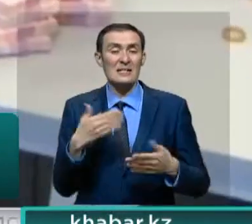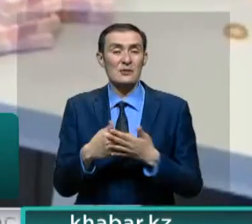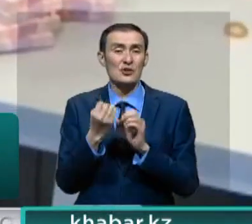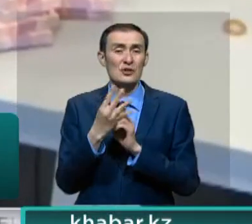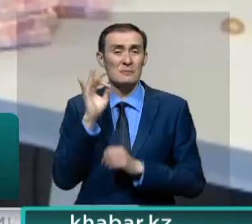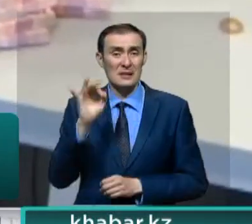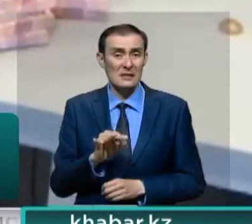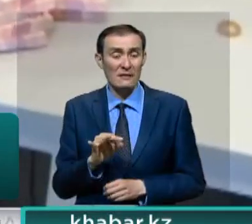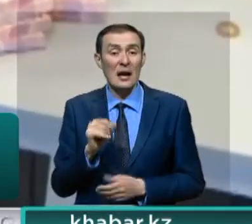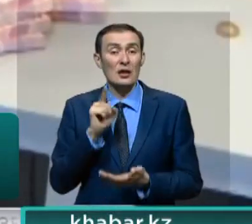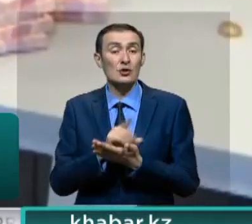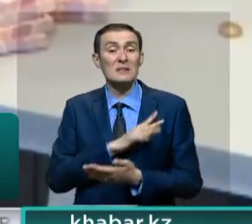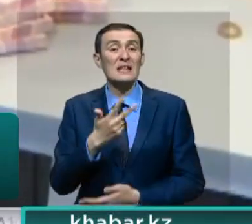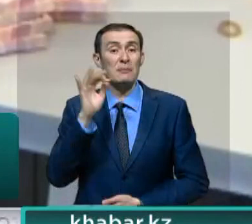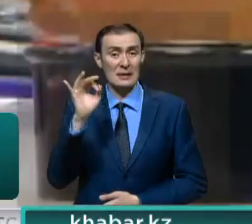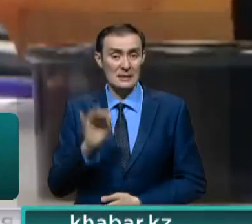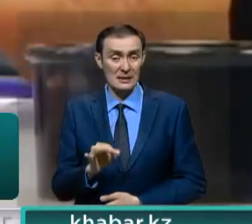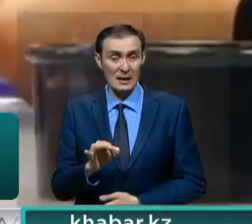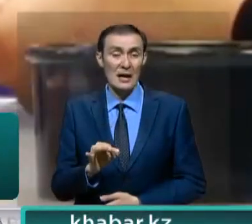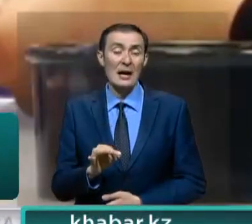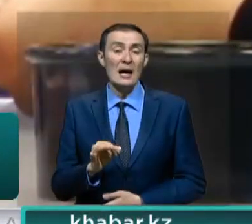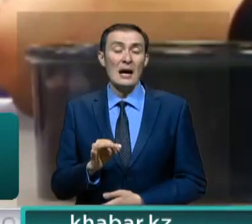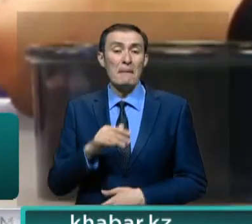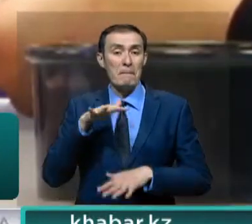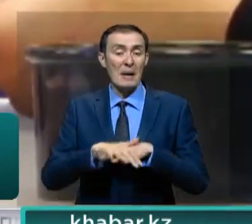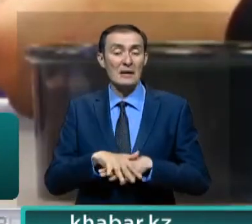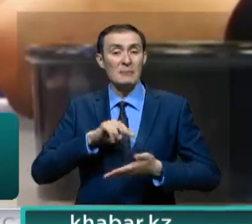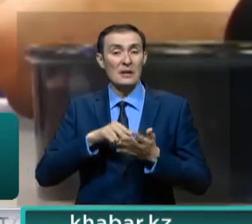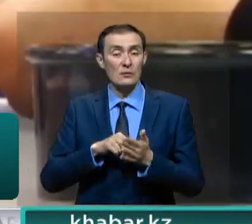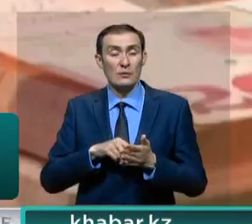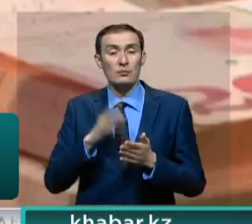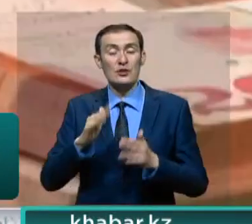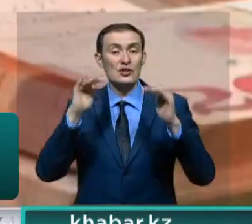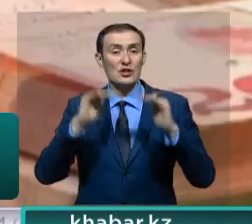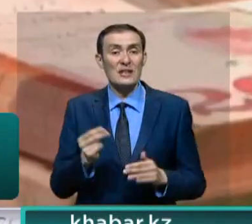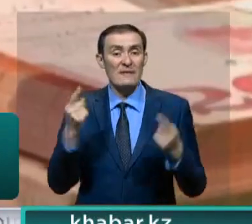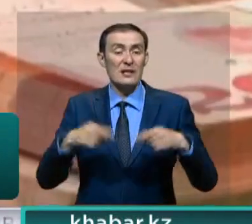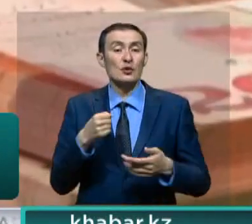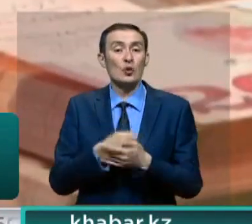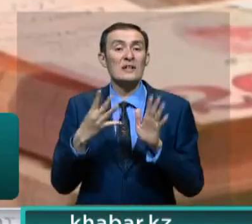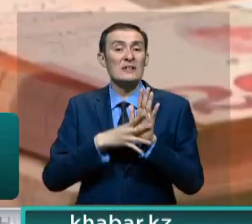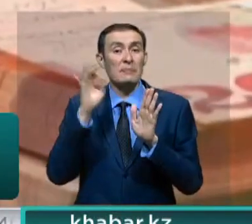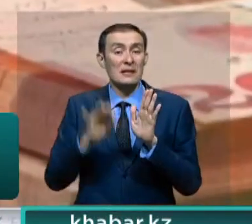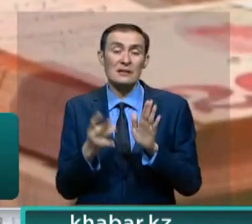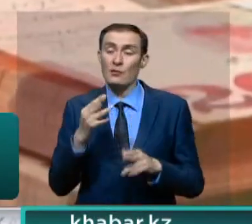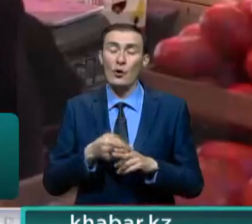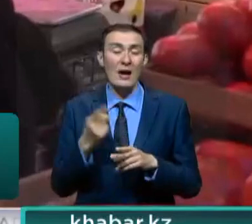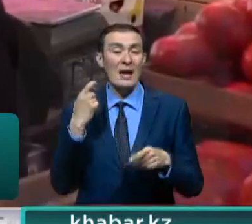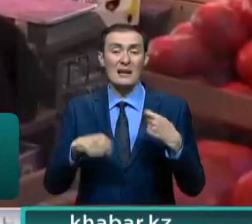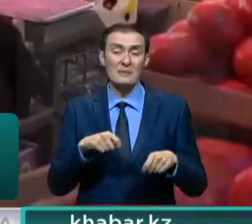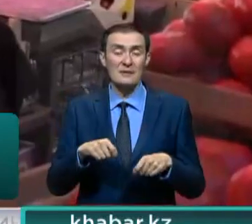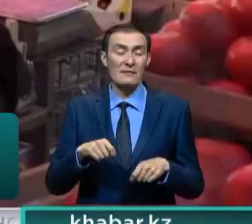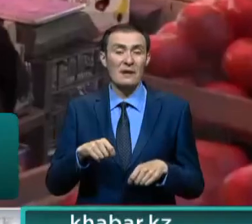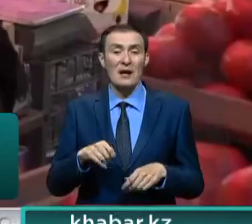14% при целевом показателе в 3%. Национальный банк прогнозирует к концу года снижение инфляции до 9%, однако экономисты не